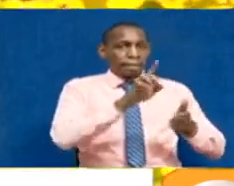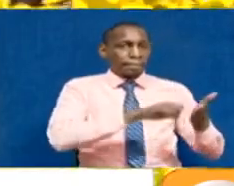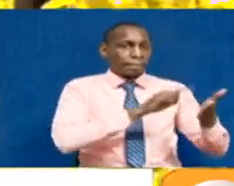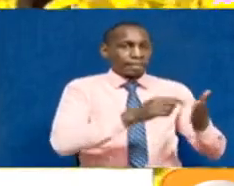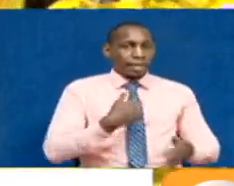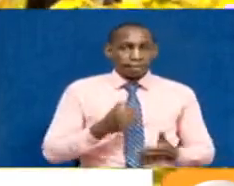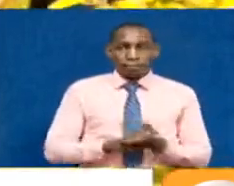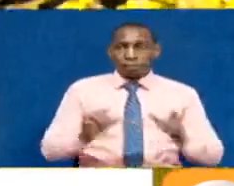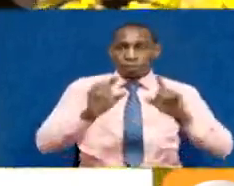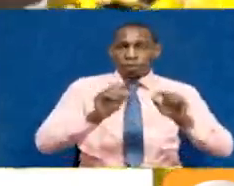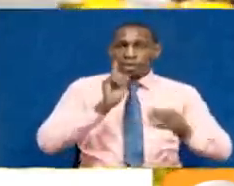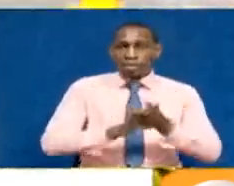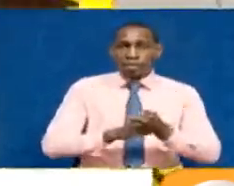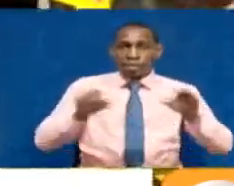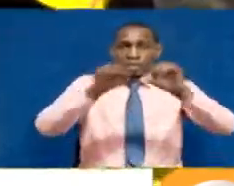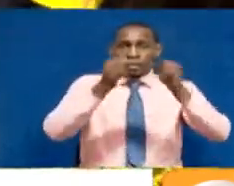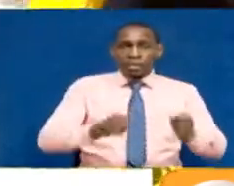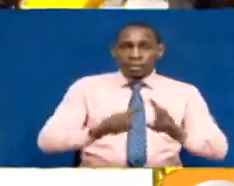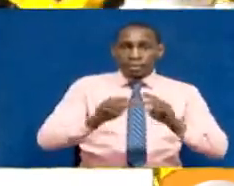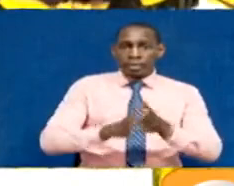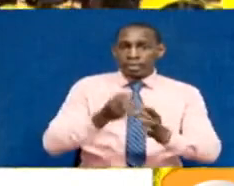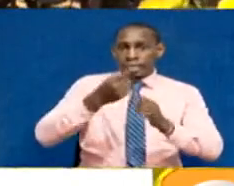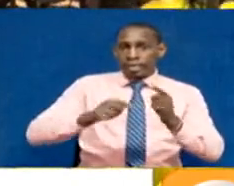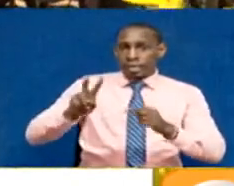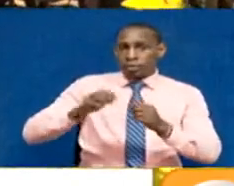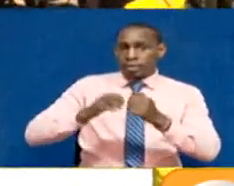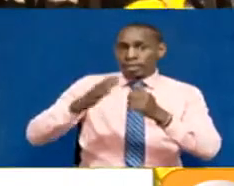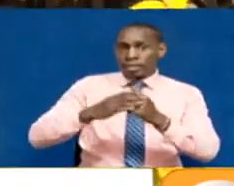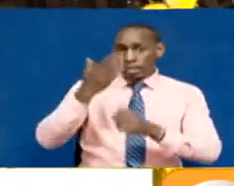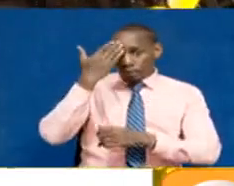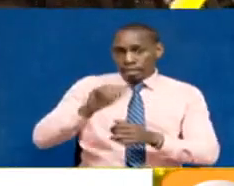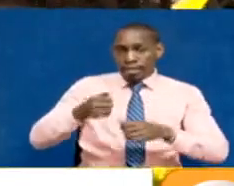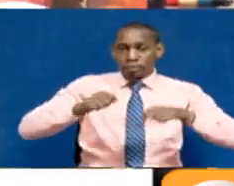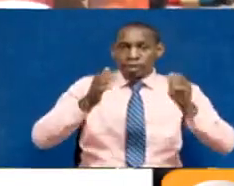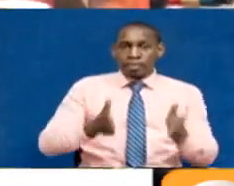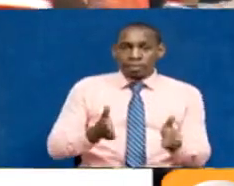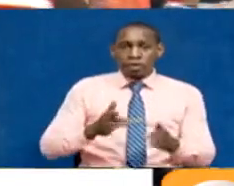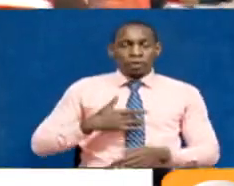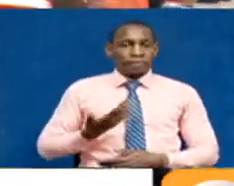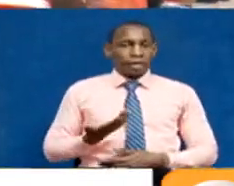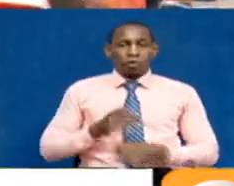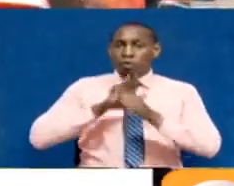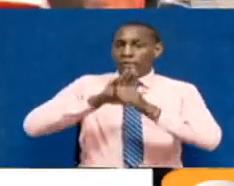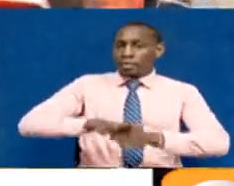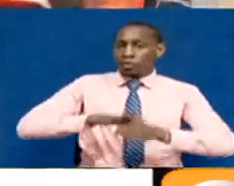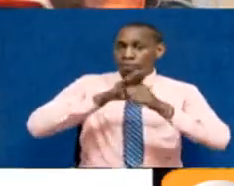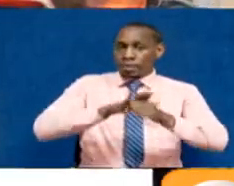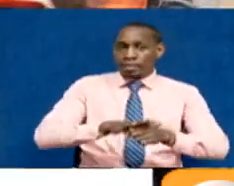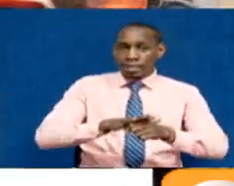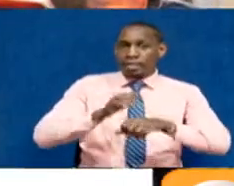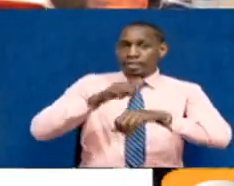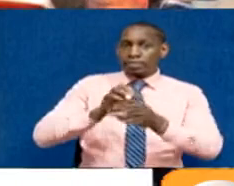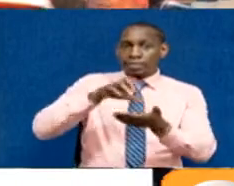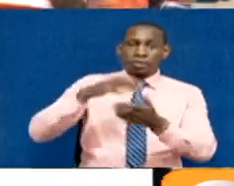makosa. John Mugende anasema kuwa ni mfumo walioanzisha mwaka 2019 baada ya waendeshaji bodaboda kuhisi ni kama wananyanyaswa punde